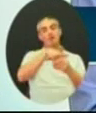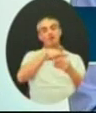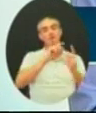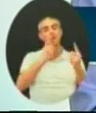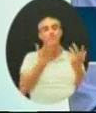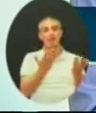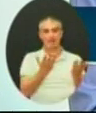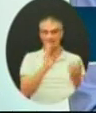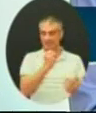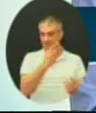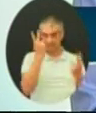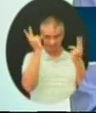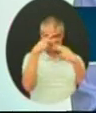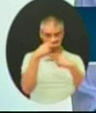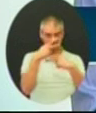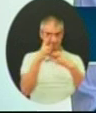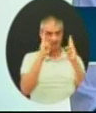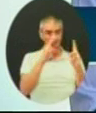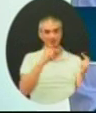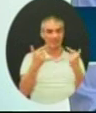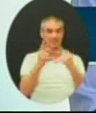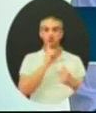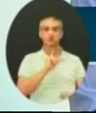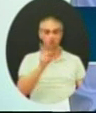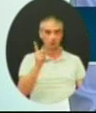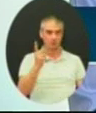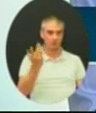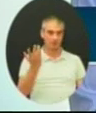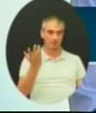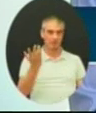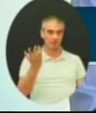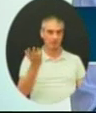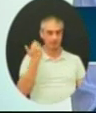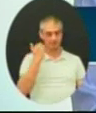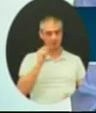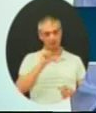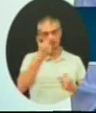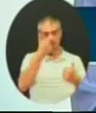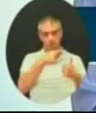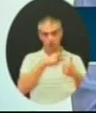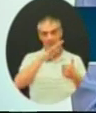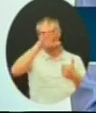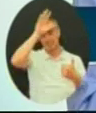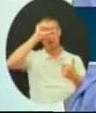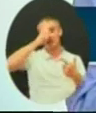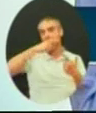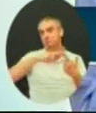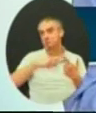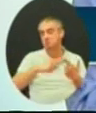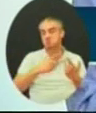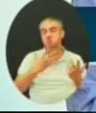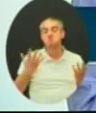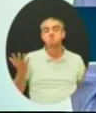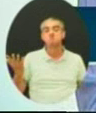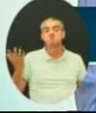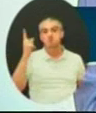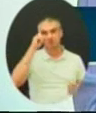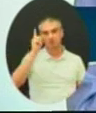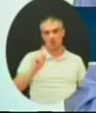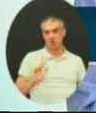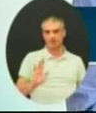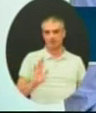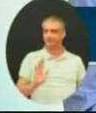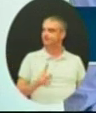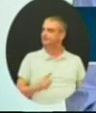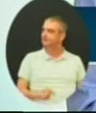הקלעים, כן. האם ההסכם הפסקת האש בסוריה לקח, היה בקדמת הבמה, האם איראן הייתה בקדמת הבמה, אנחנו לא באמת יודעים, וזה שגם אין